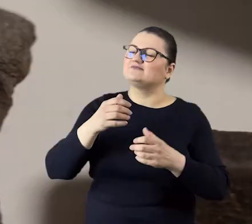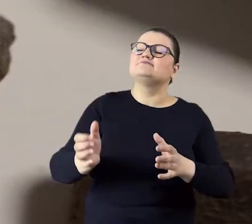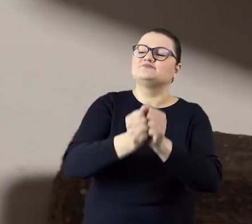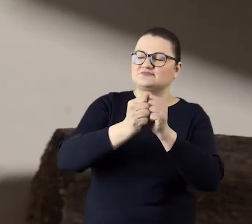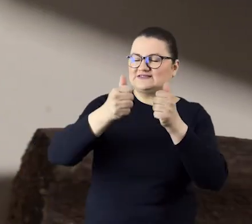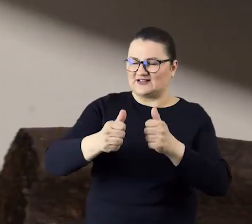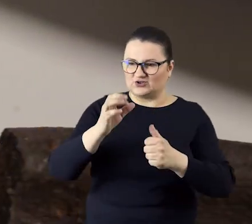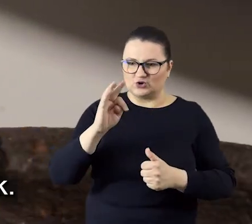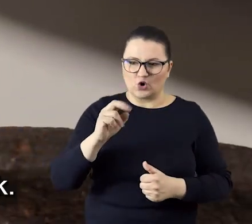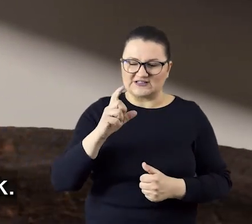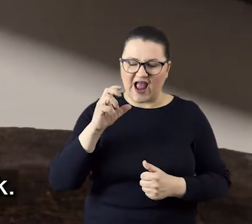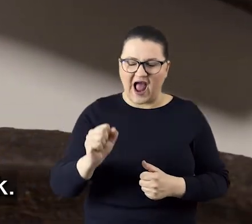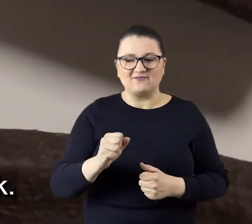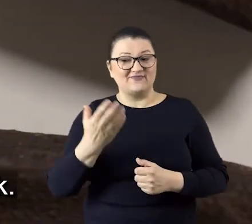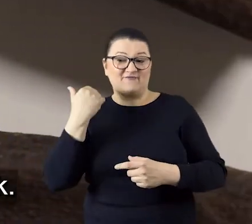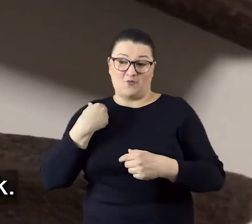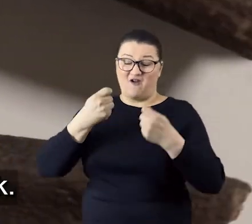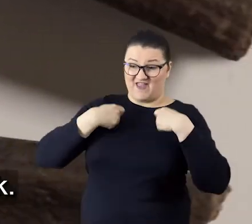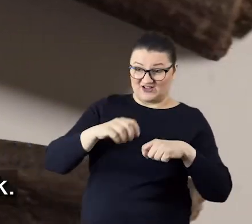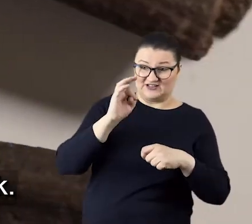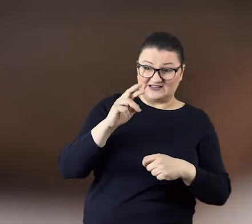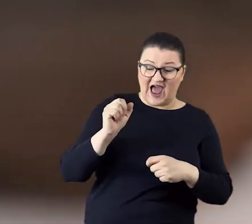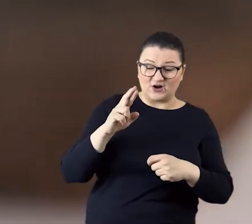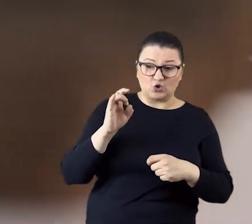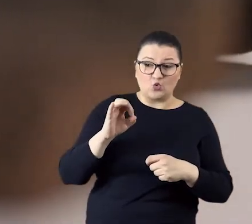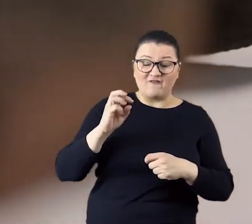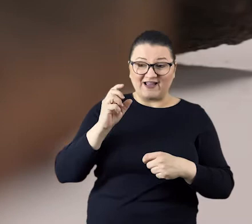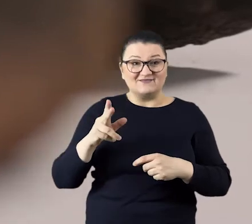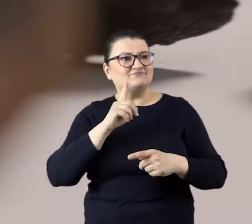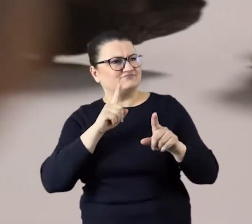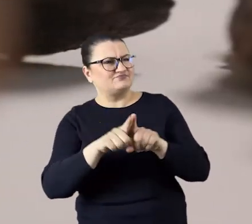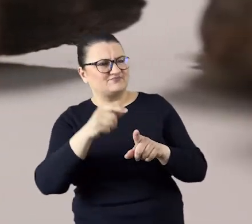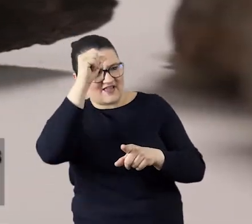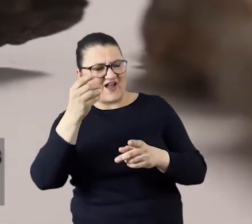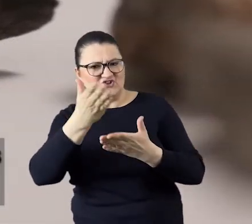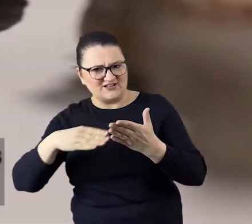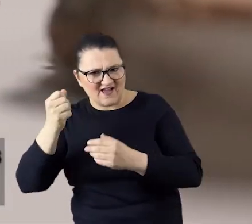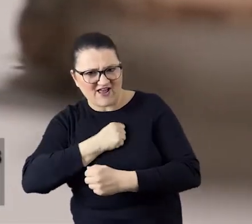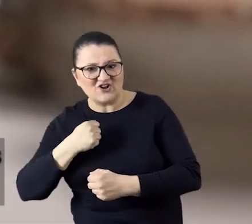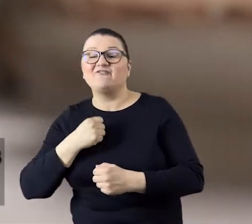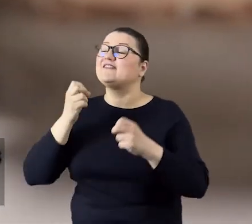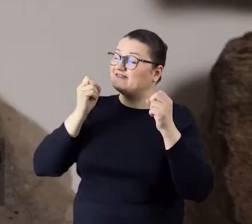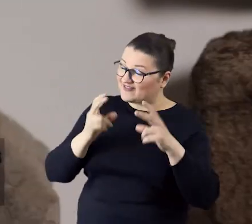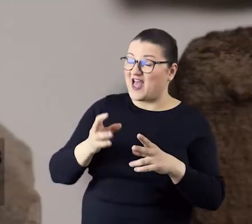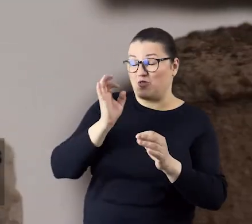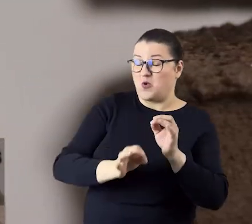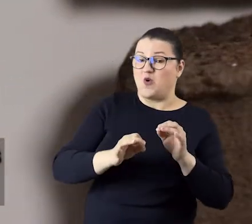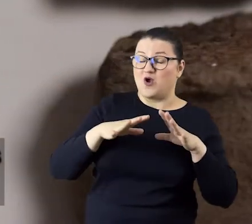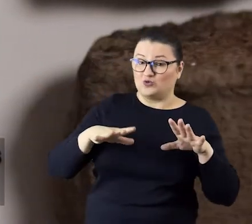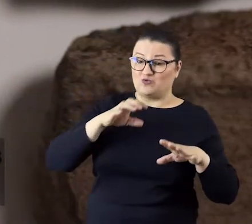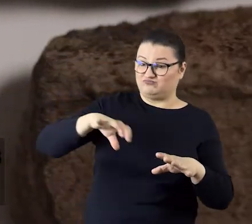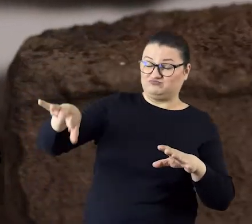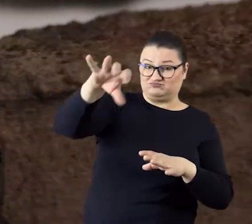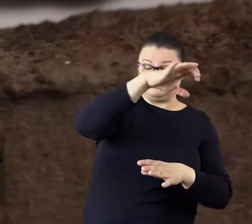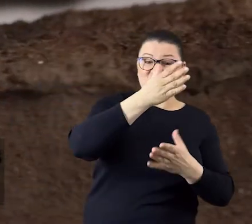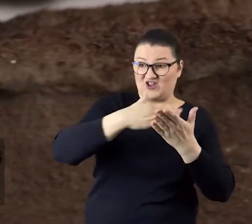stacji Trocka. Tam kiedyś była wieś, Targówek. To jak dzielnica Warszawy. Dokładnie tak. Wiele z